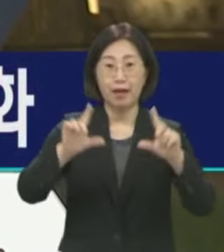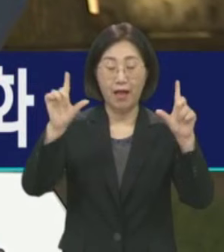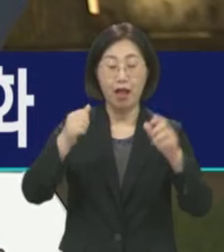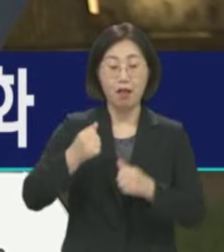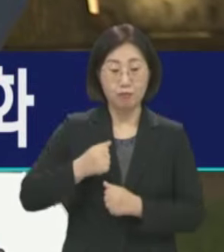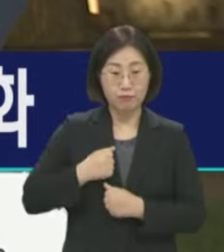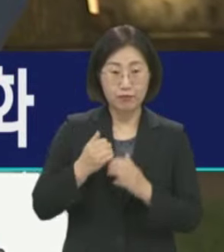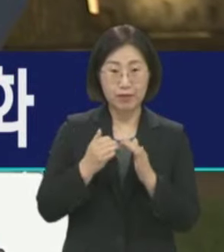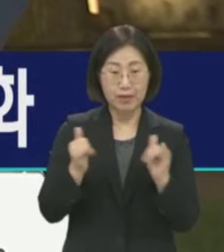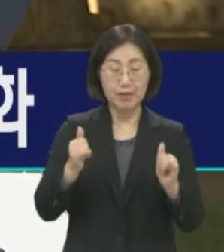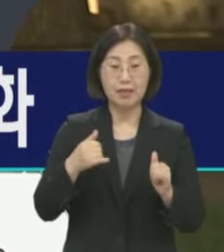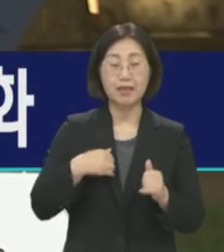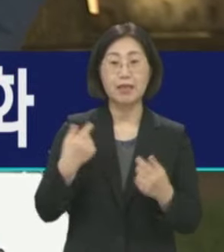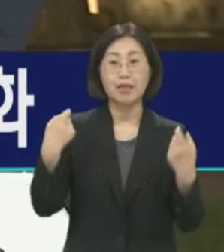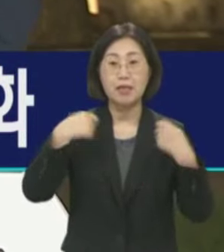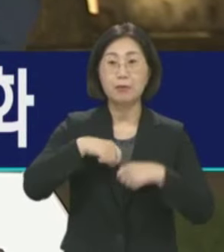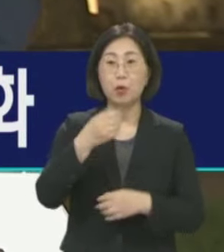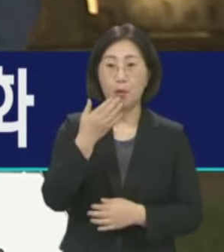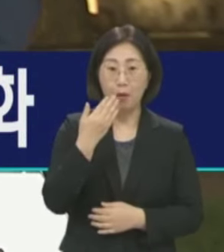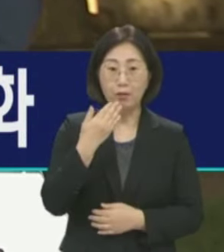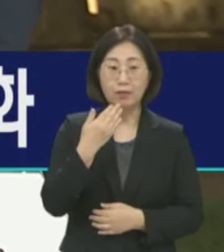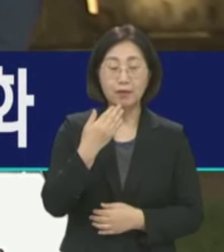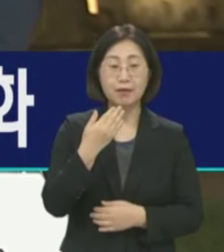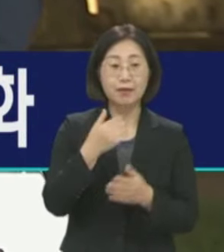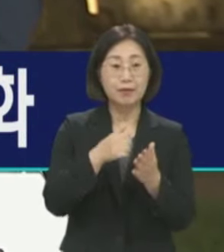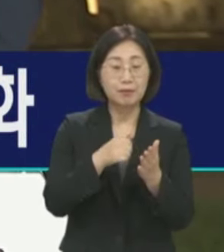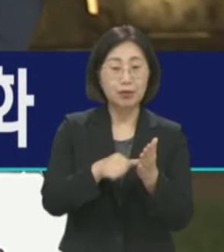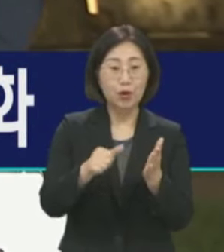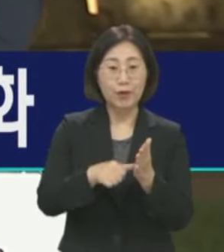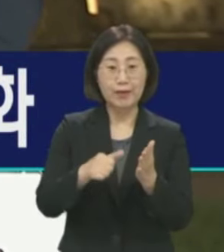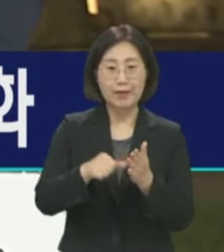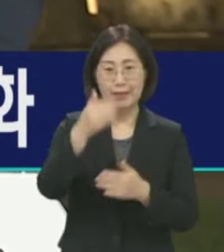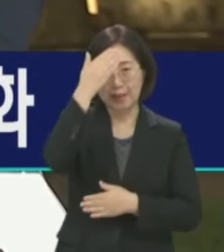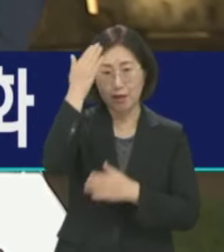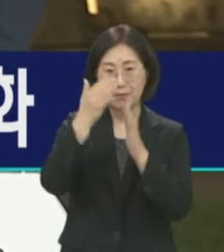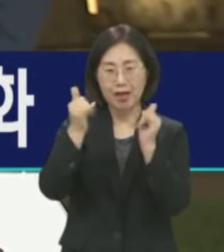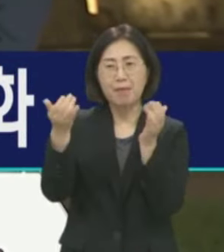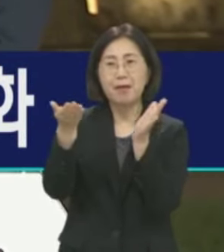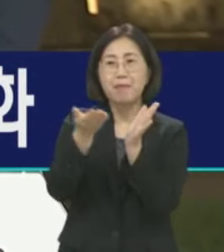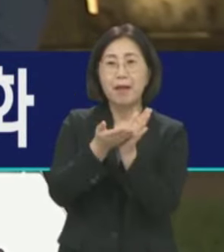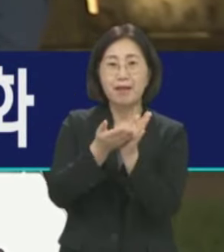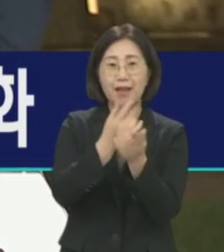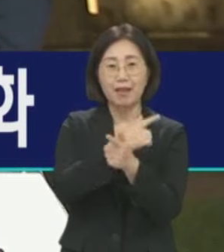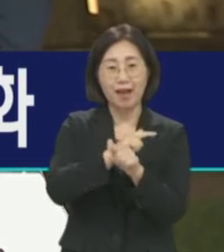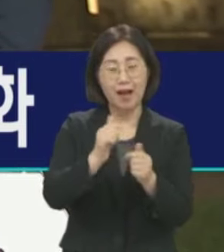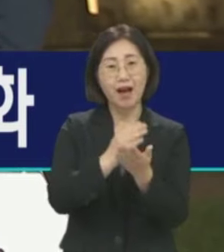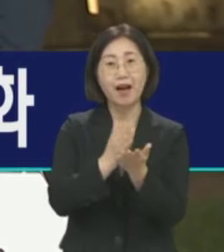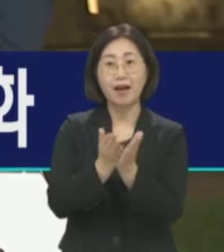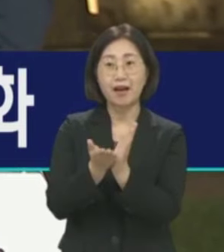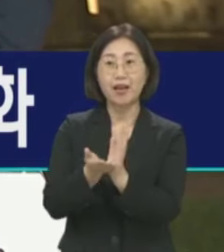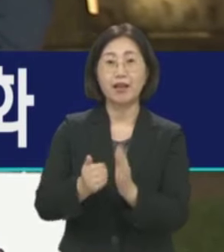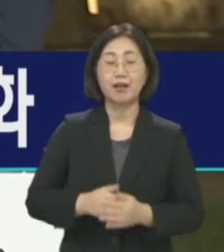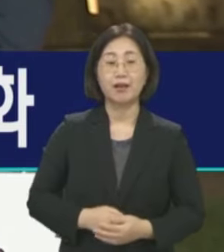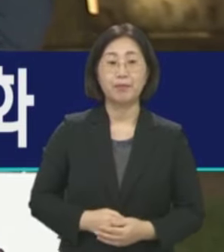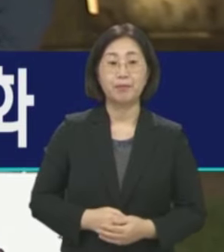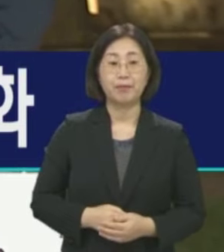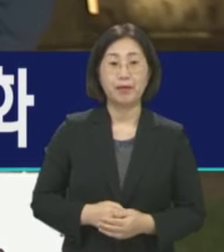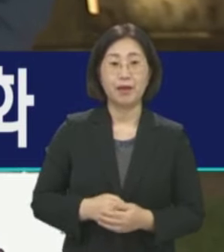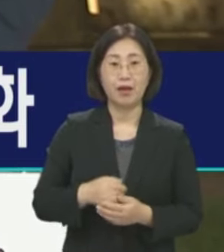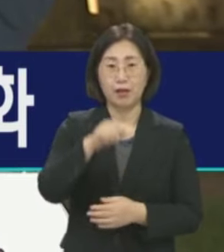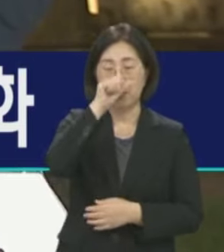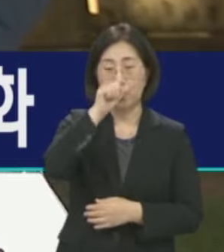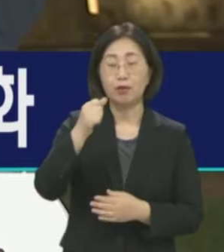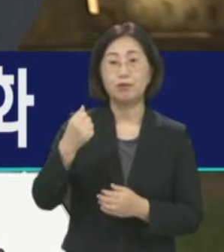군장병들이 입고 먹는 군수품과 급식이 젊은 층의 선호에 맞게 다양해지고 있습니다. 고품질 군수품 보급이